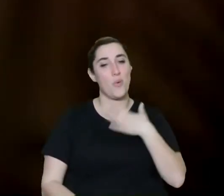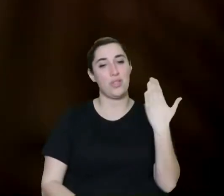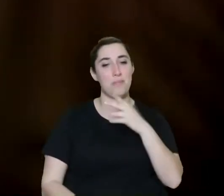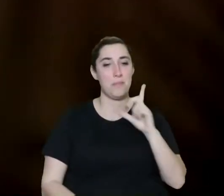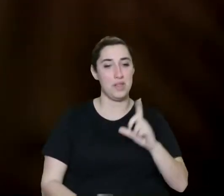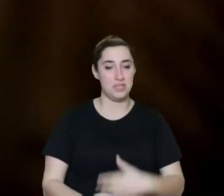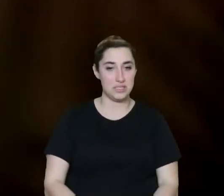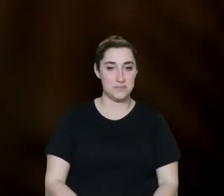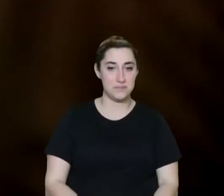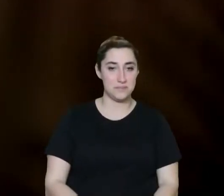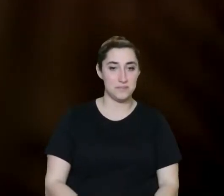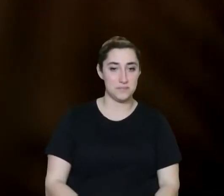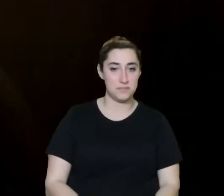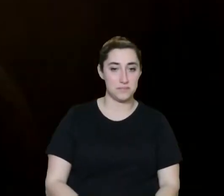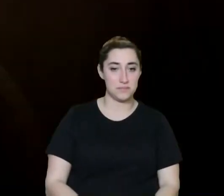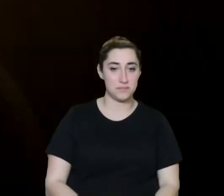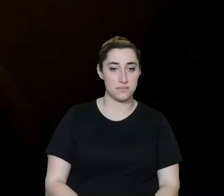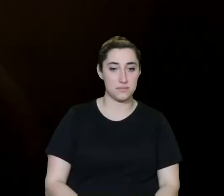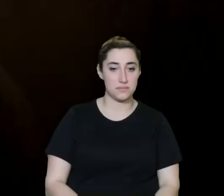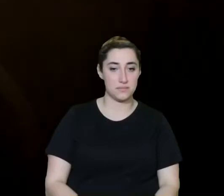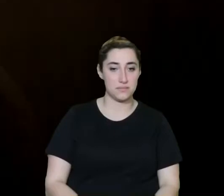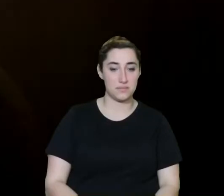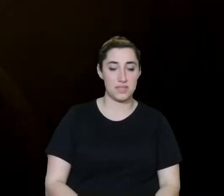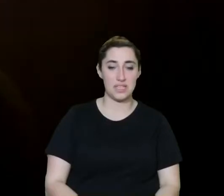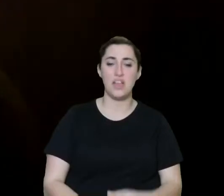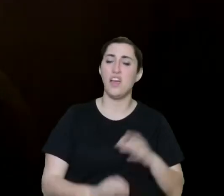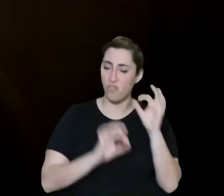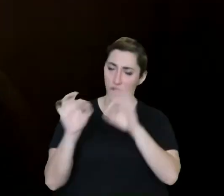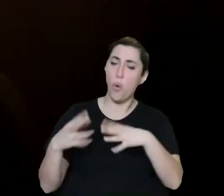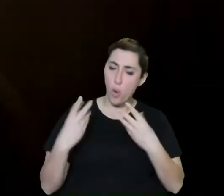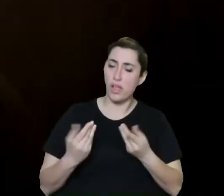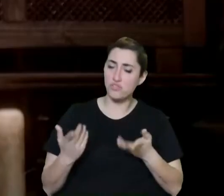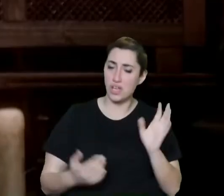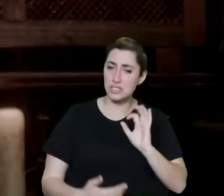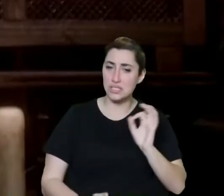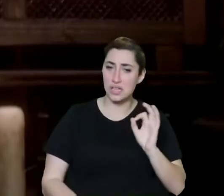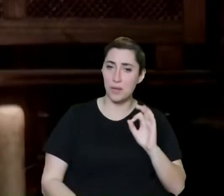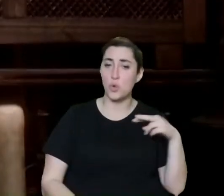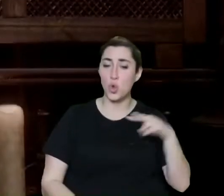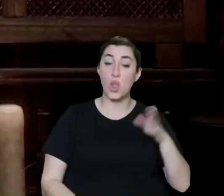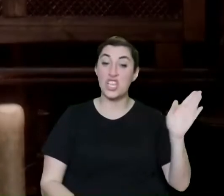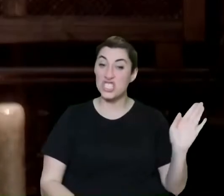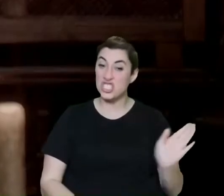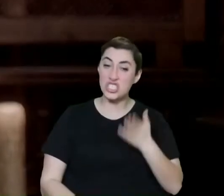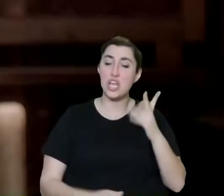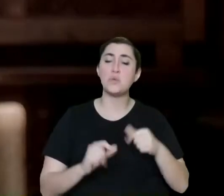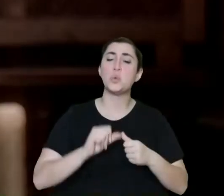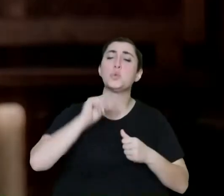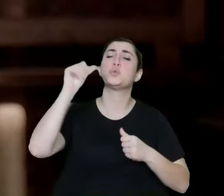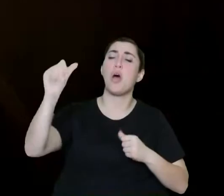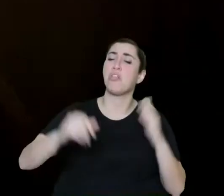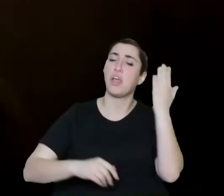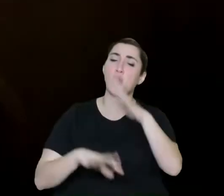Bacım Sultan kötü olup bir anda Yunus'a döndü. Varırsın elbette, varırsın. Yola çıkan Fizan'a